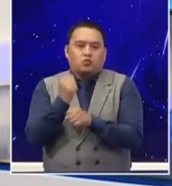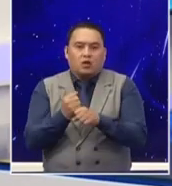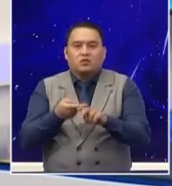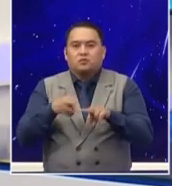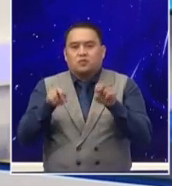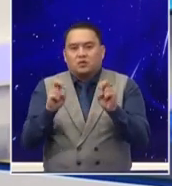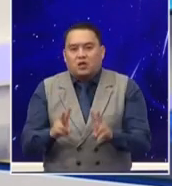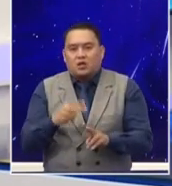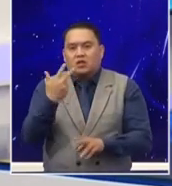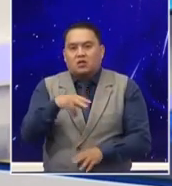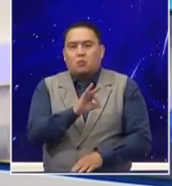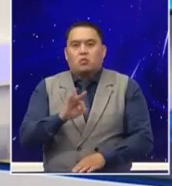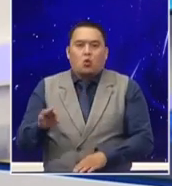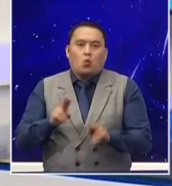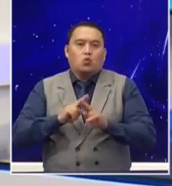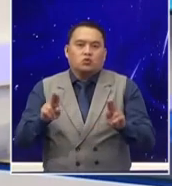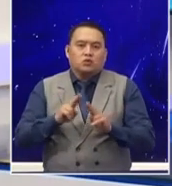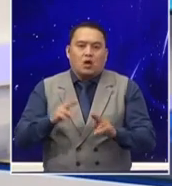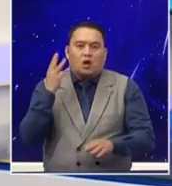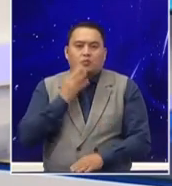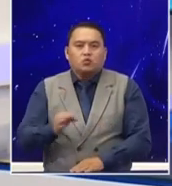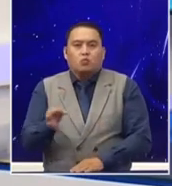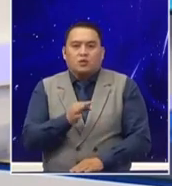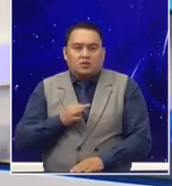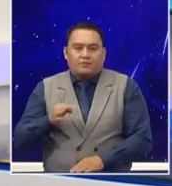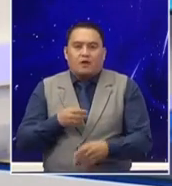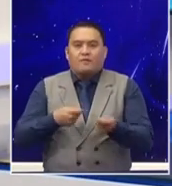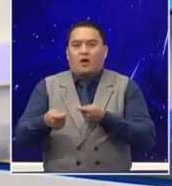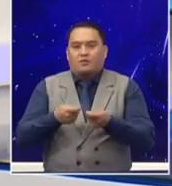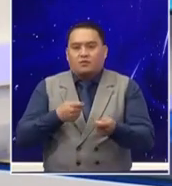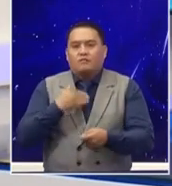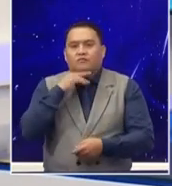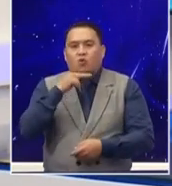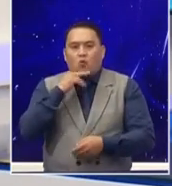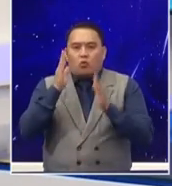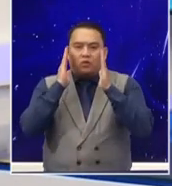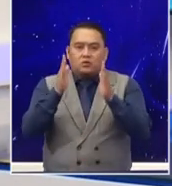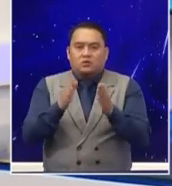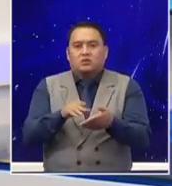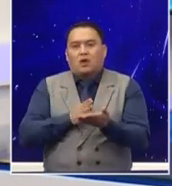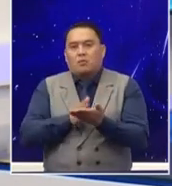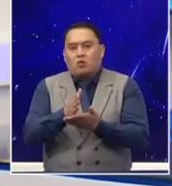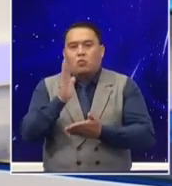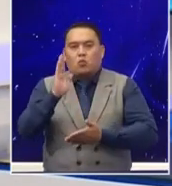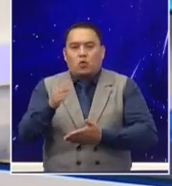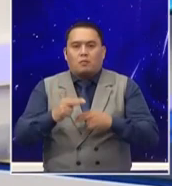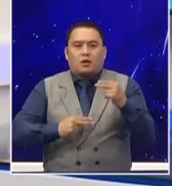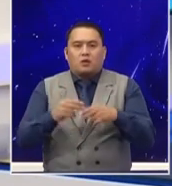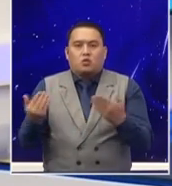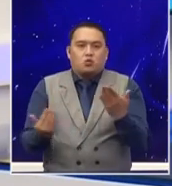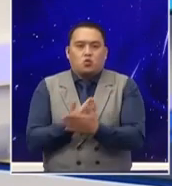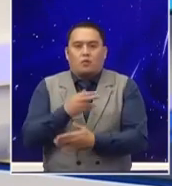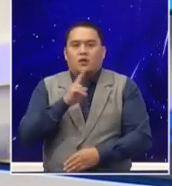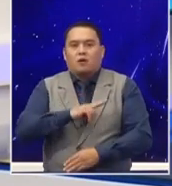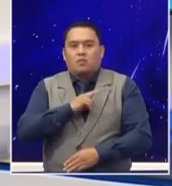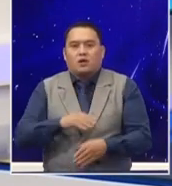участников праймериз более 30% – это учителя ЖТСУ. От их взглядов может зависеть то, по какому направлению будет построена новая